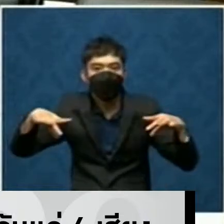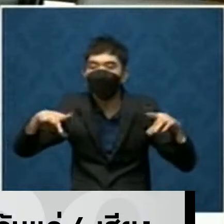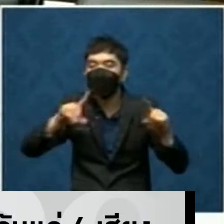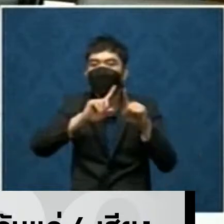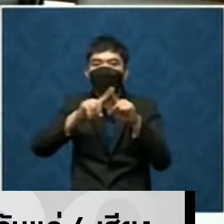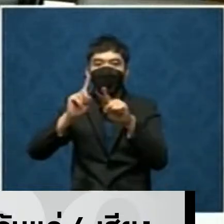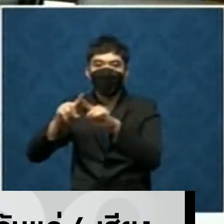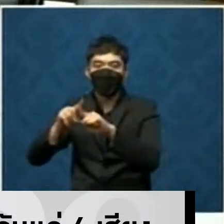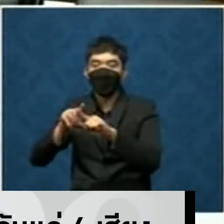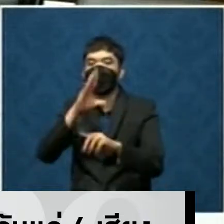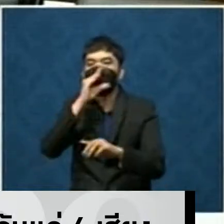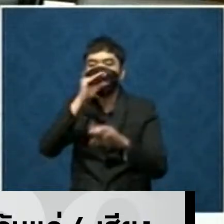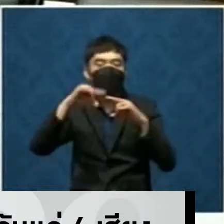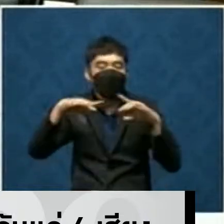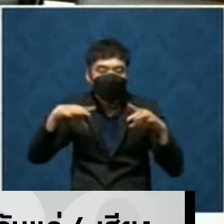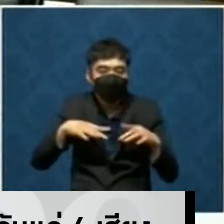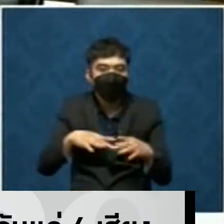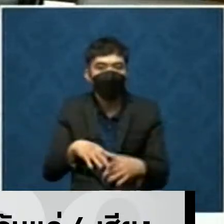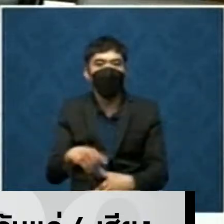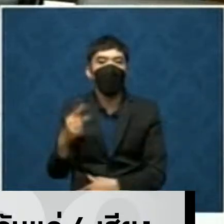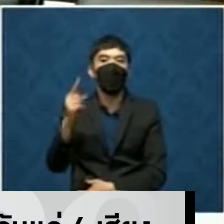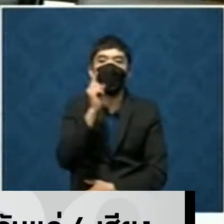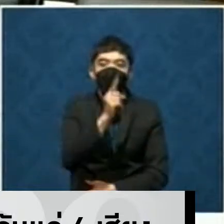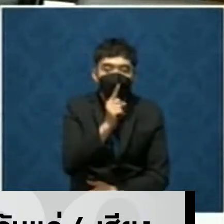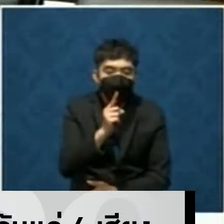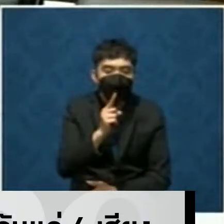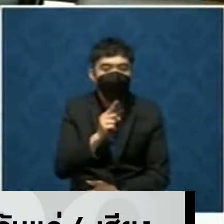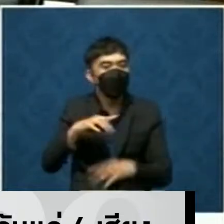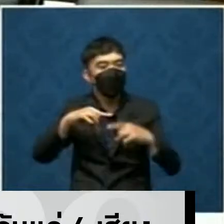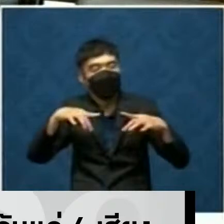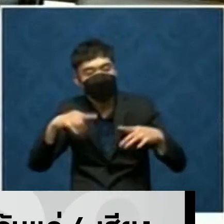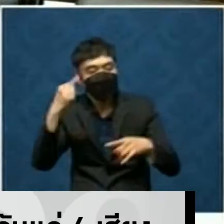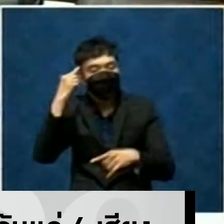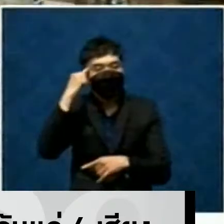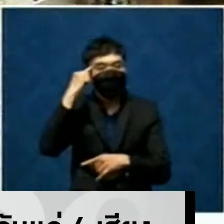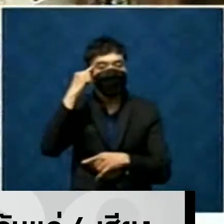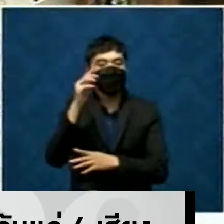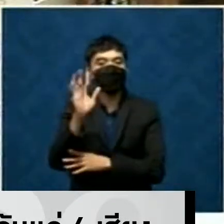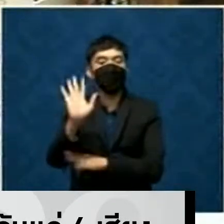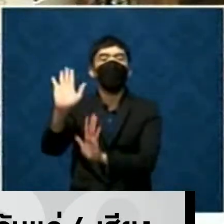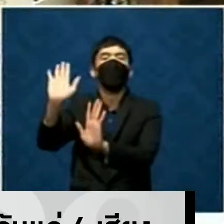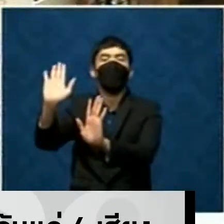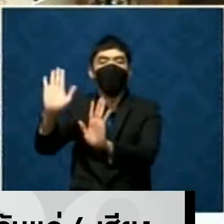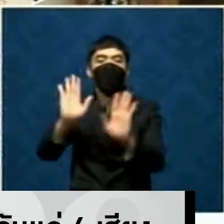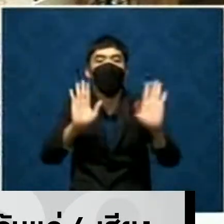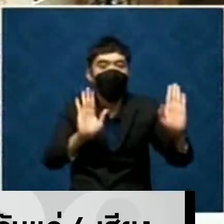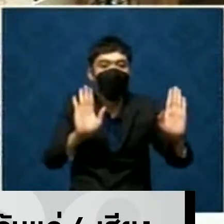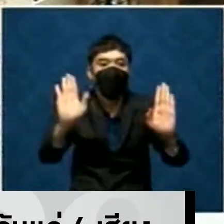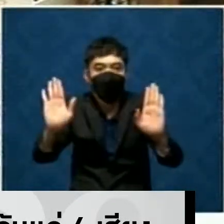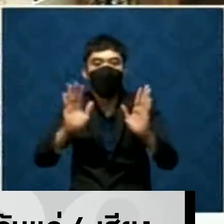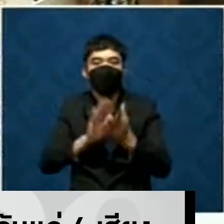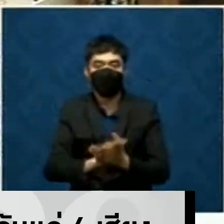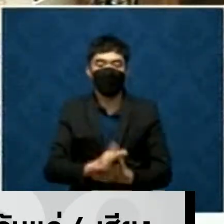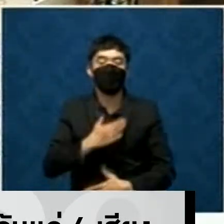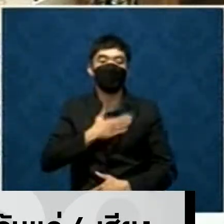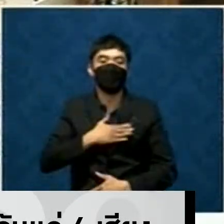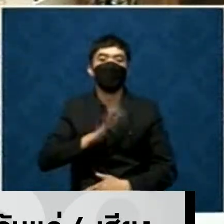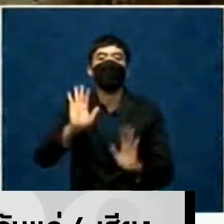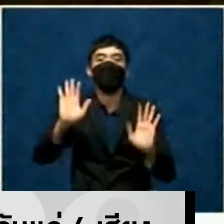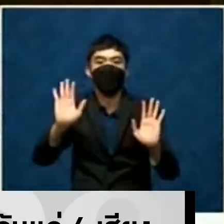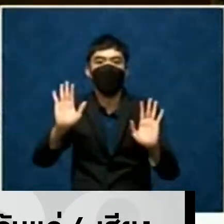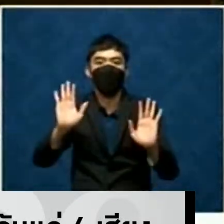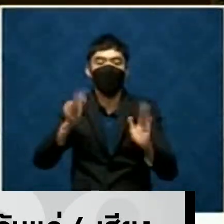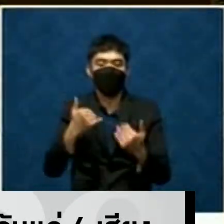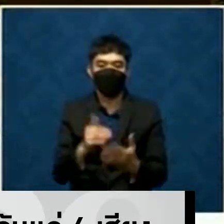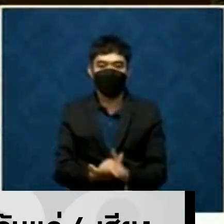การประชุมข้อที่45ใส่ร้ายเสียดสีส่วนคุณธีรชัยพันธุมาศพรรคก้าวไกลก็พยายาม